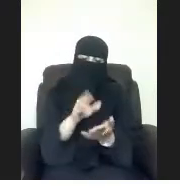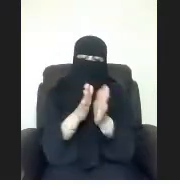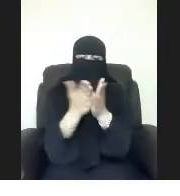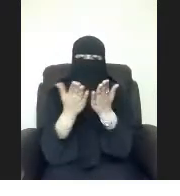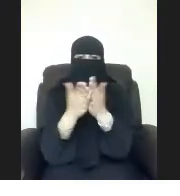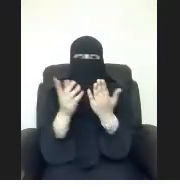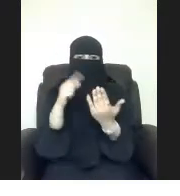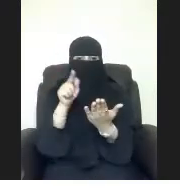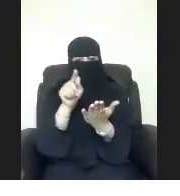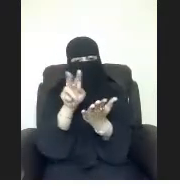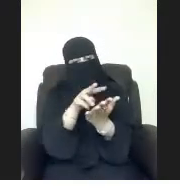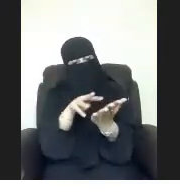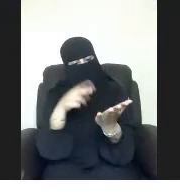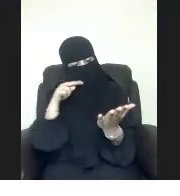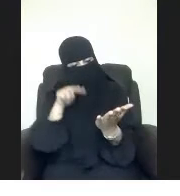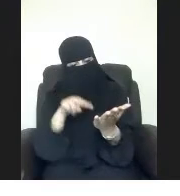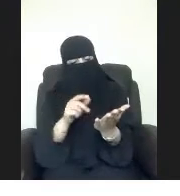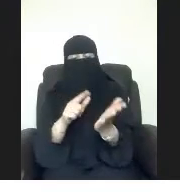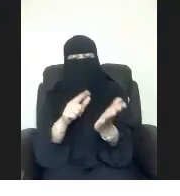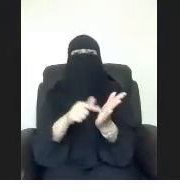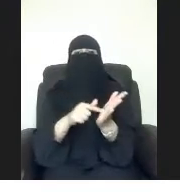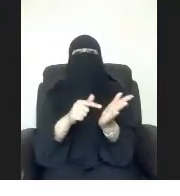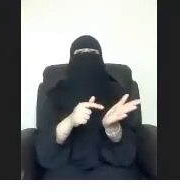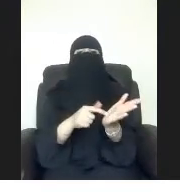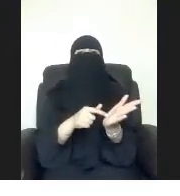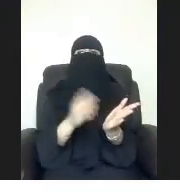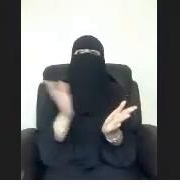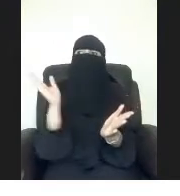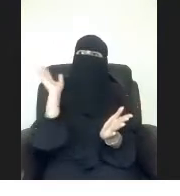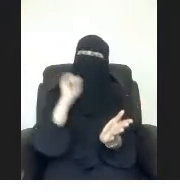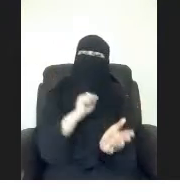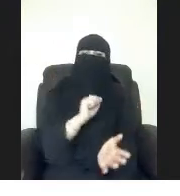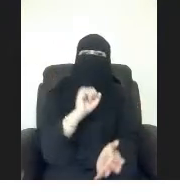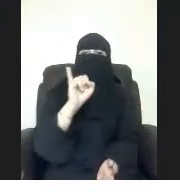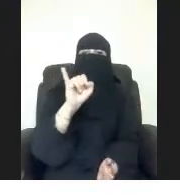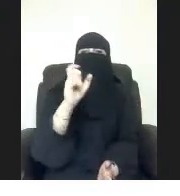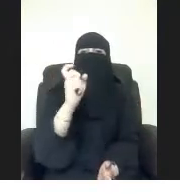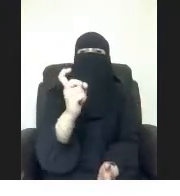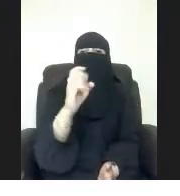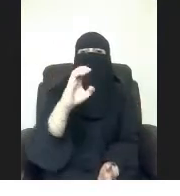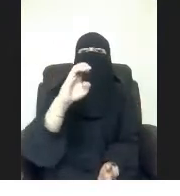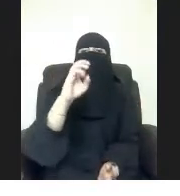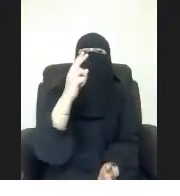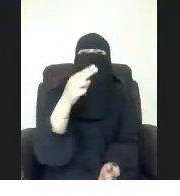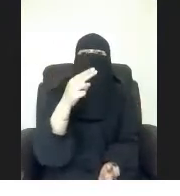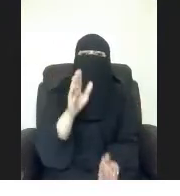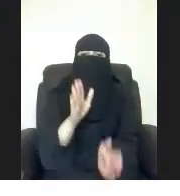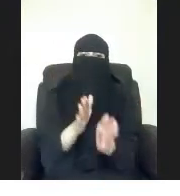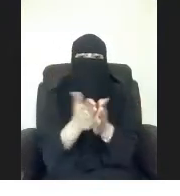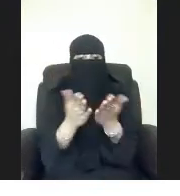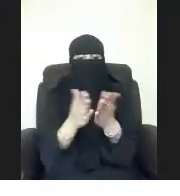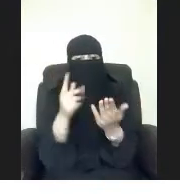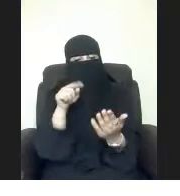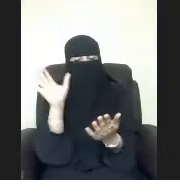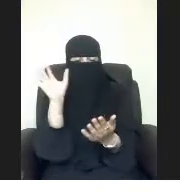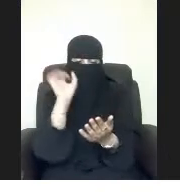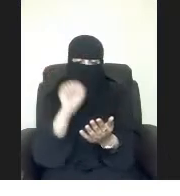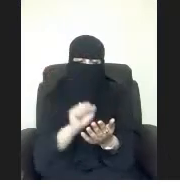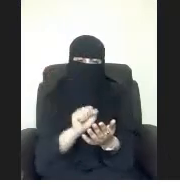بالمرجع الذي رجع إليه لهذه الإجابة. هذا مثال آخر لسؤال تم طرحه من أحد